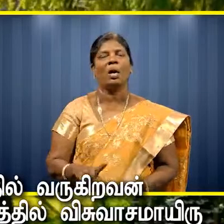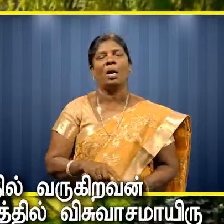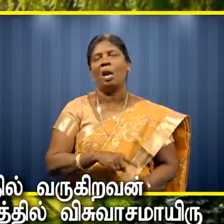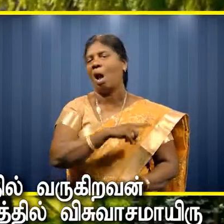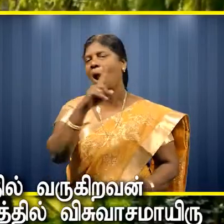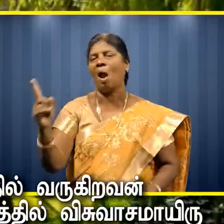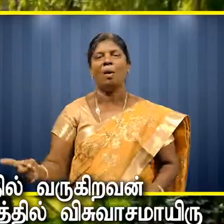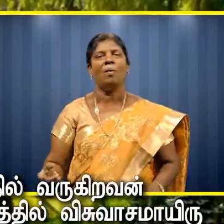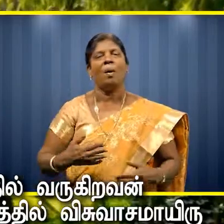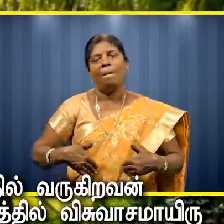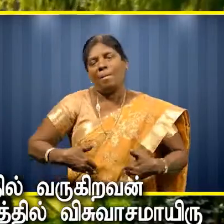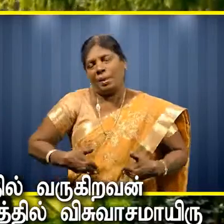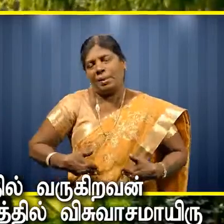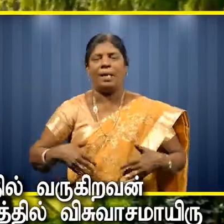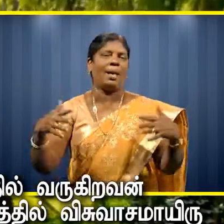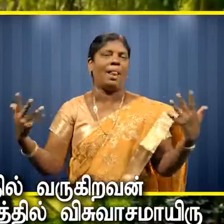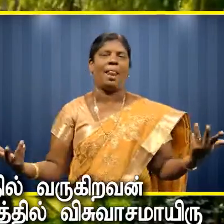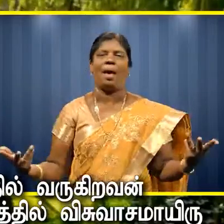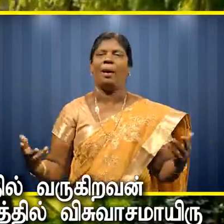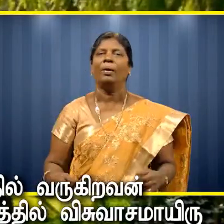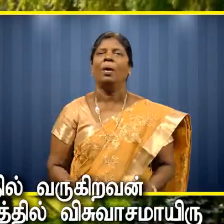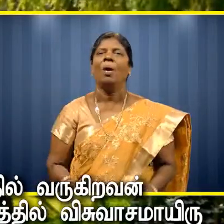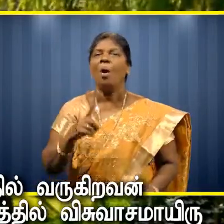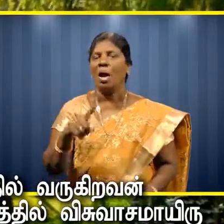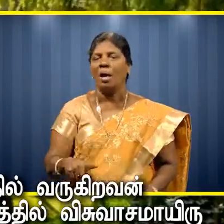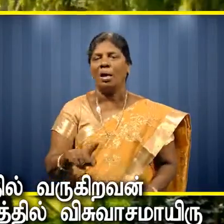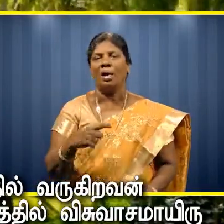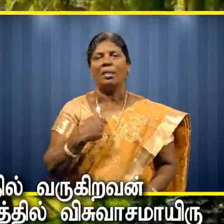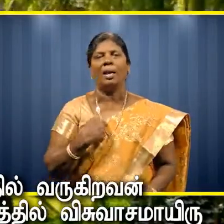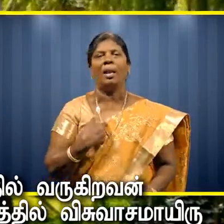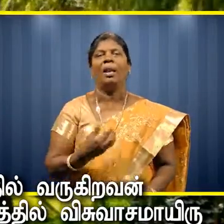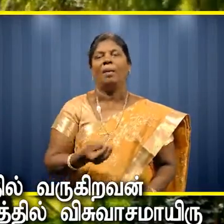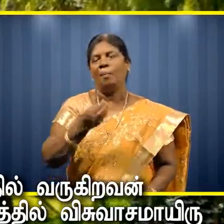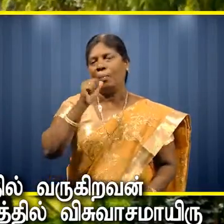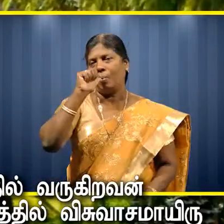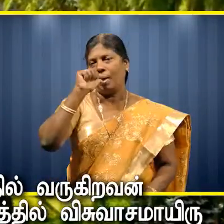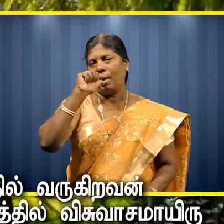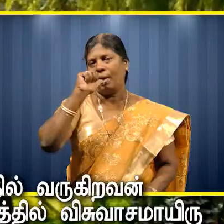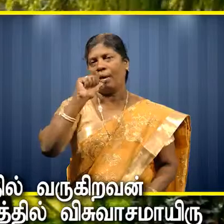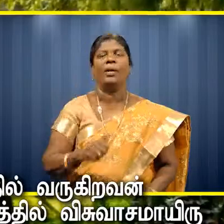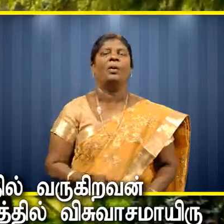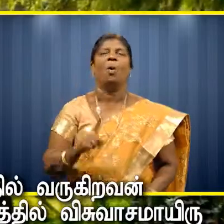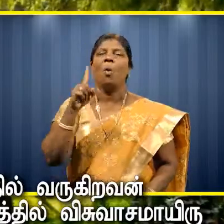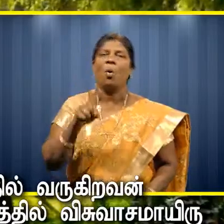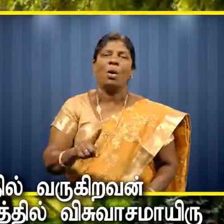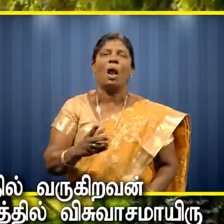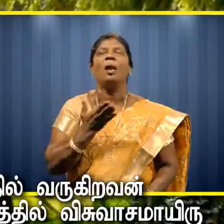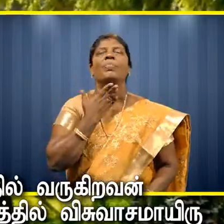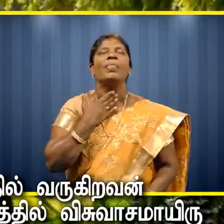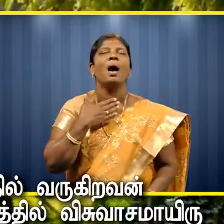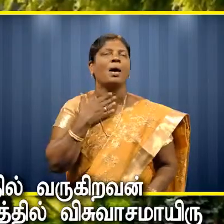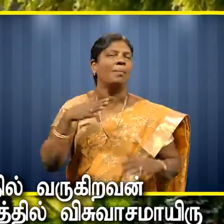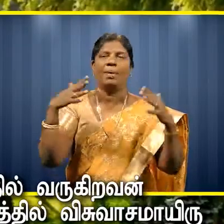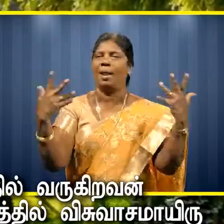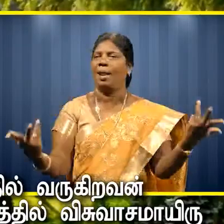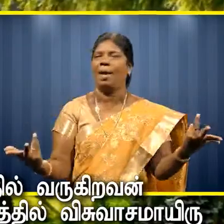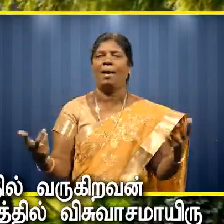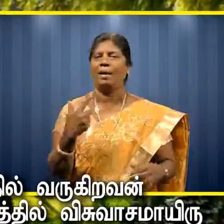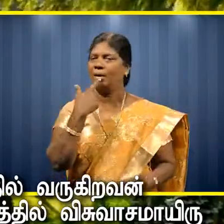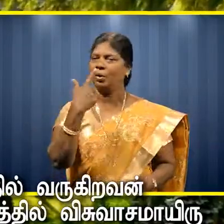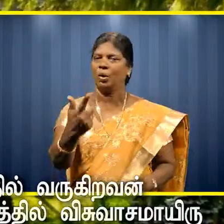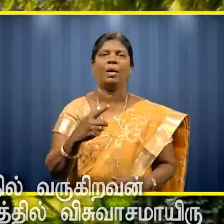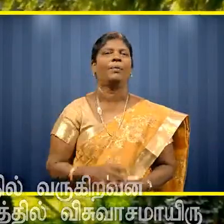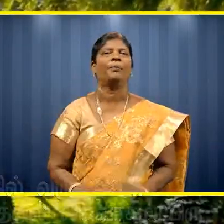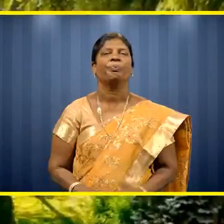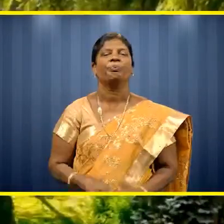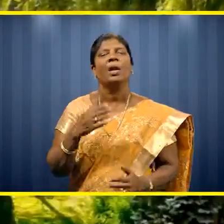ஒரு காலும் பசியடையான், என்னிடத்திலே பானம் பண்ணுகிறவன் ஒரு காலும் தாகமடையான்